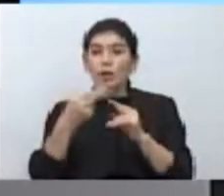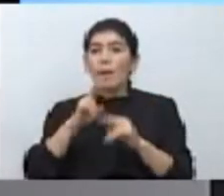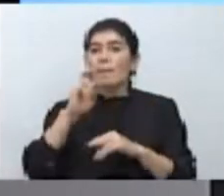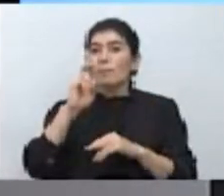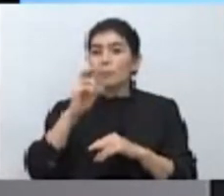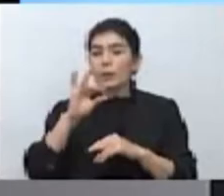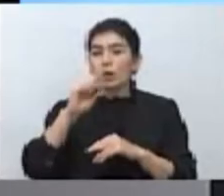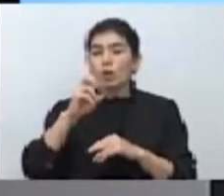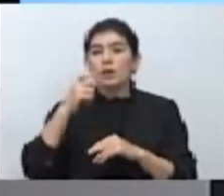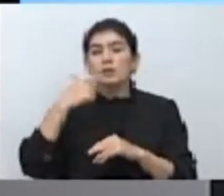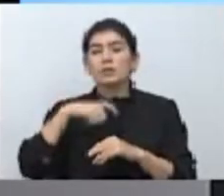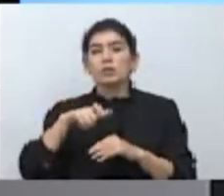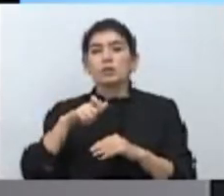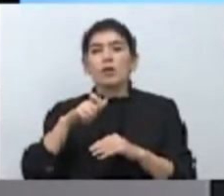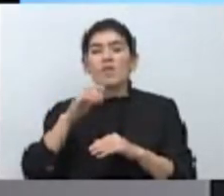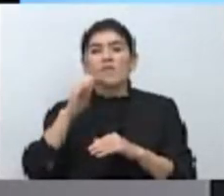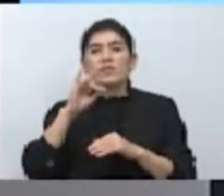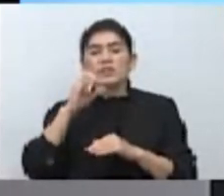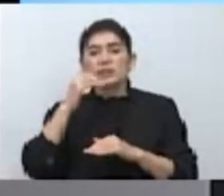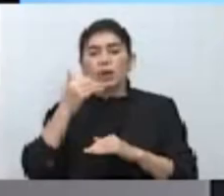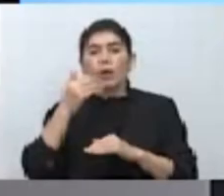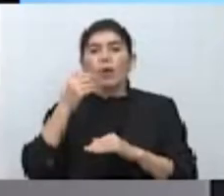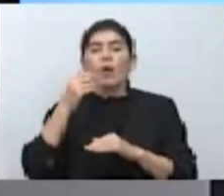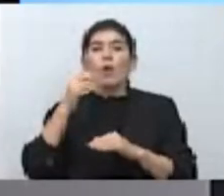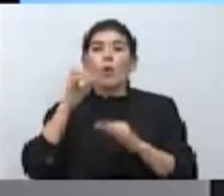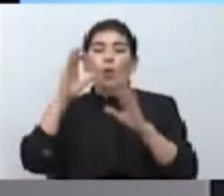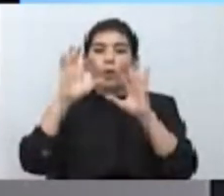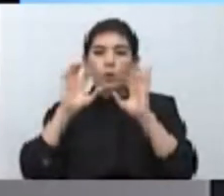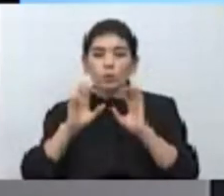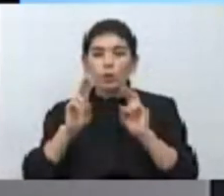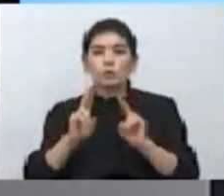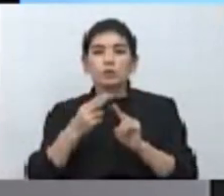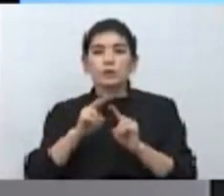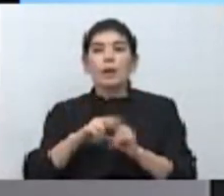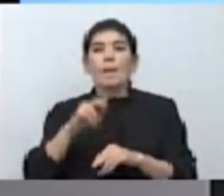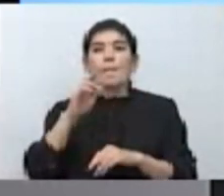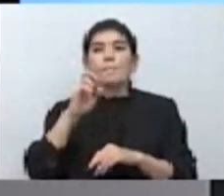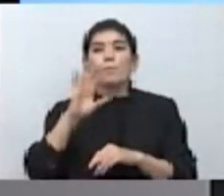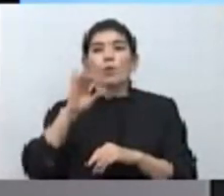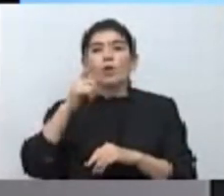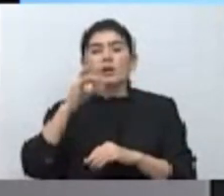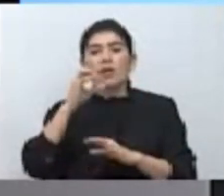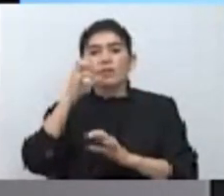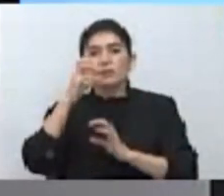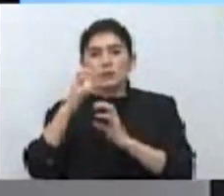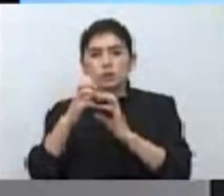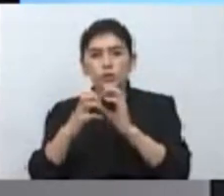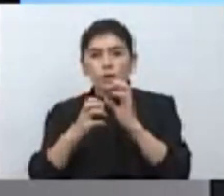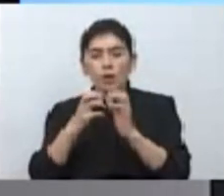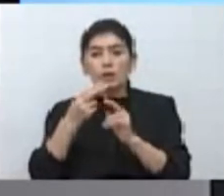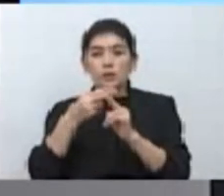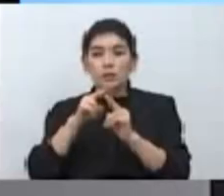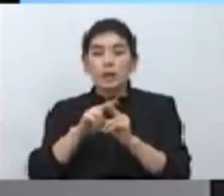biologik organizmda fizik qonuniyatlar ko'rib chiqiladi. Biogeografiya fani esa yer yuzida tirik